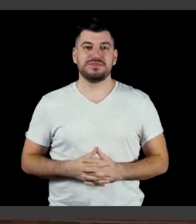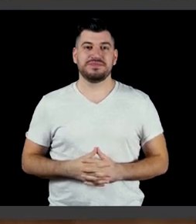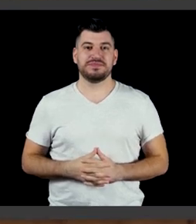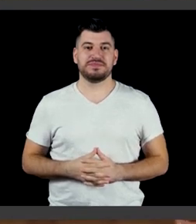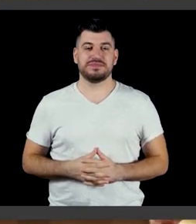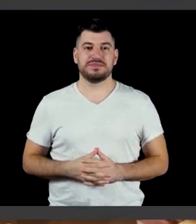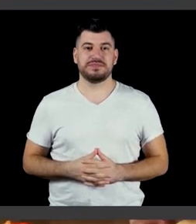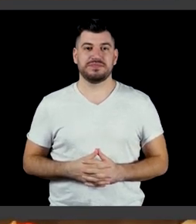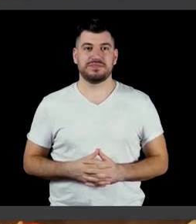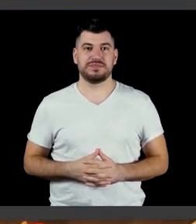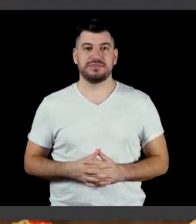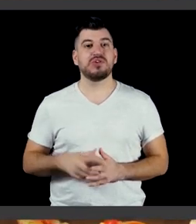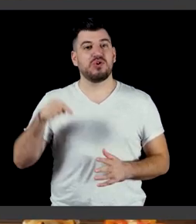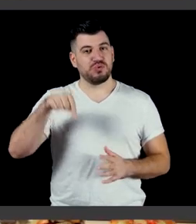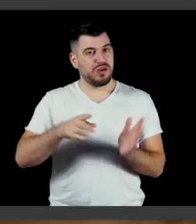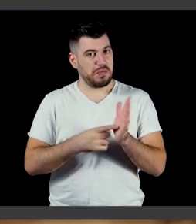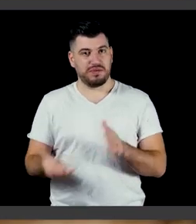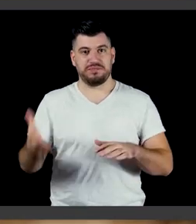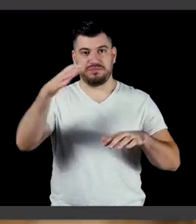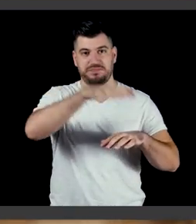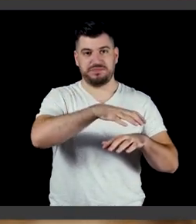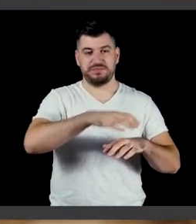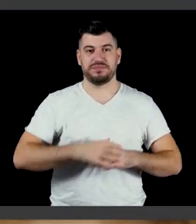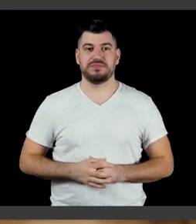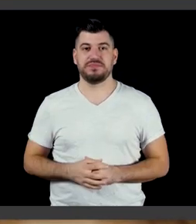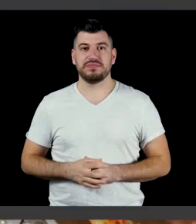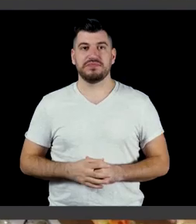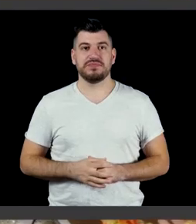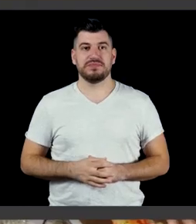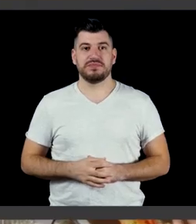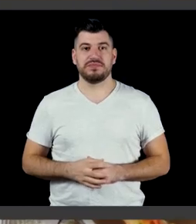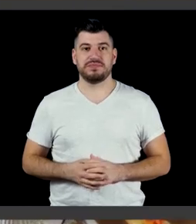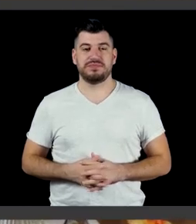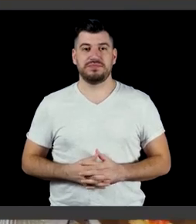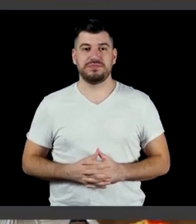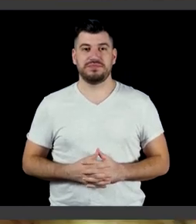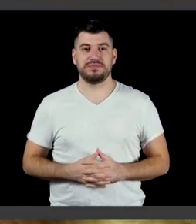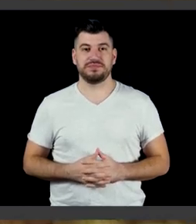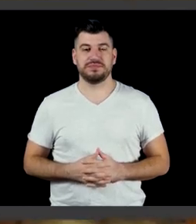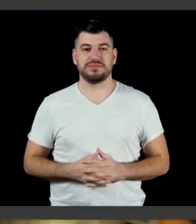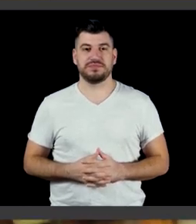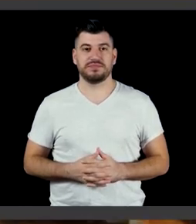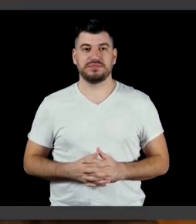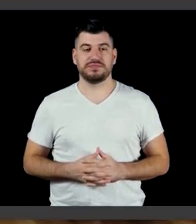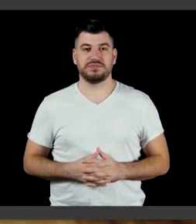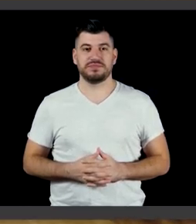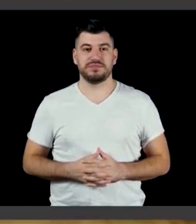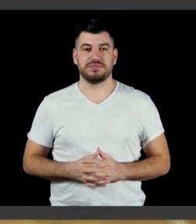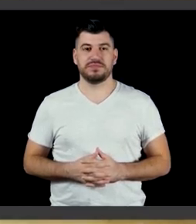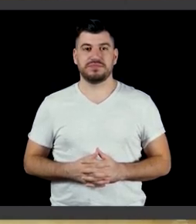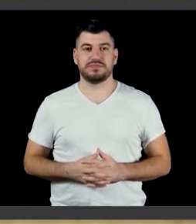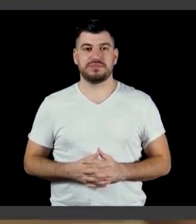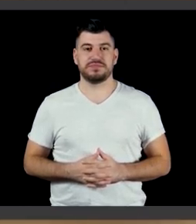Και πάμε να το κλείσουμε. 1, 2, 3, 4,